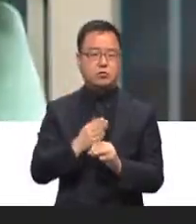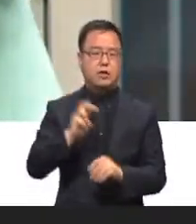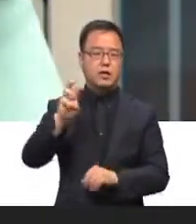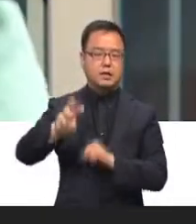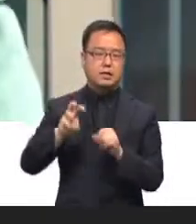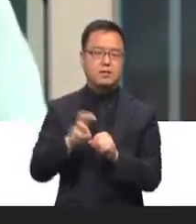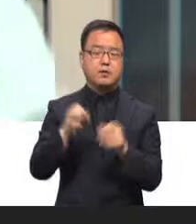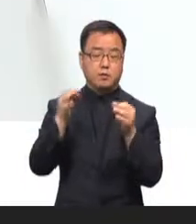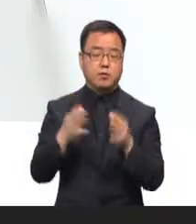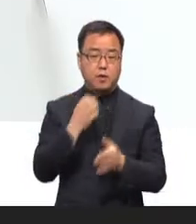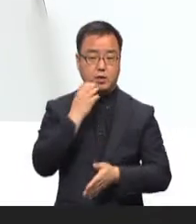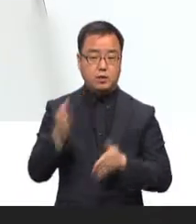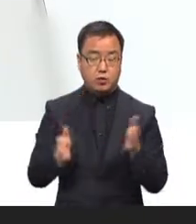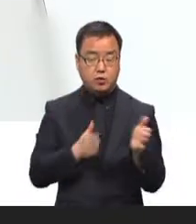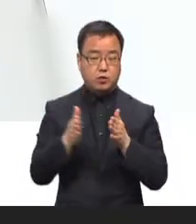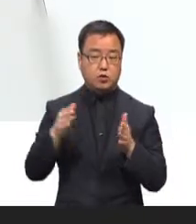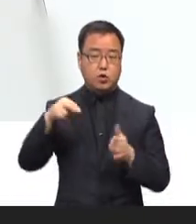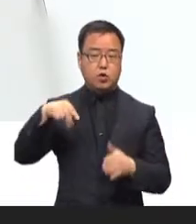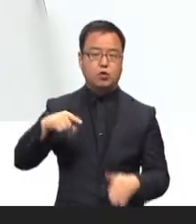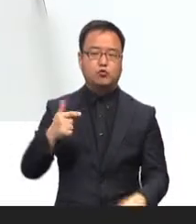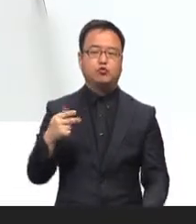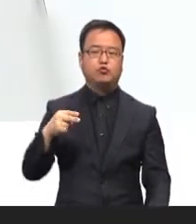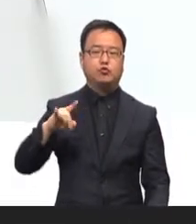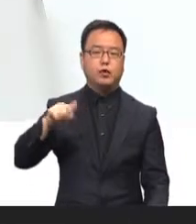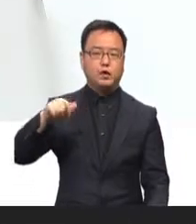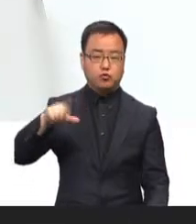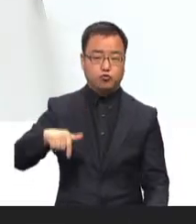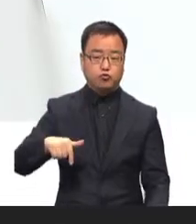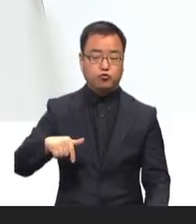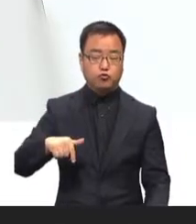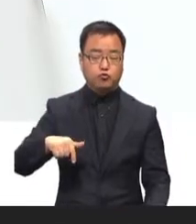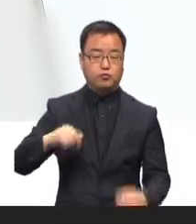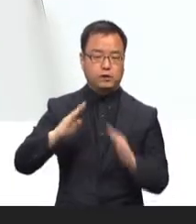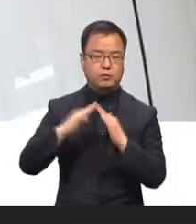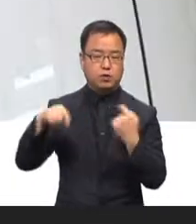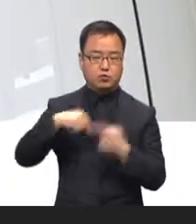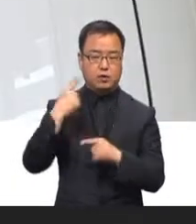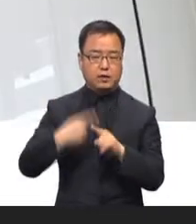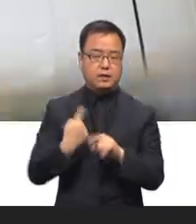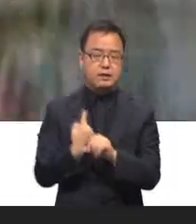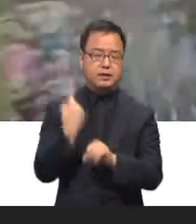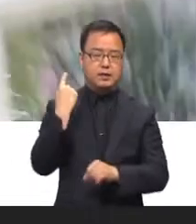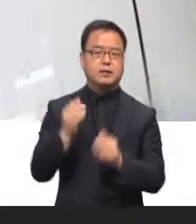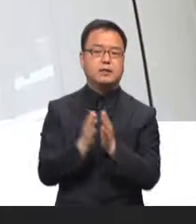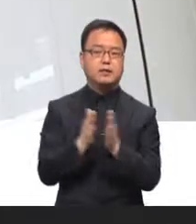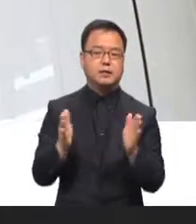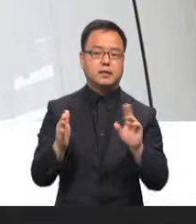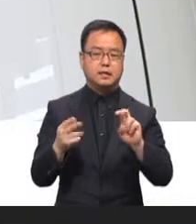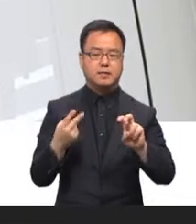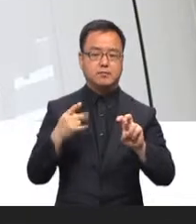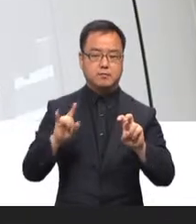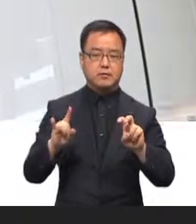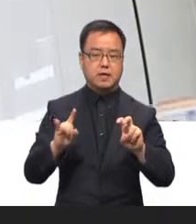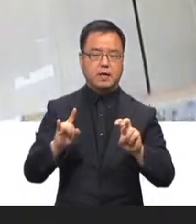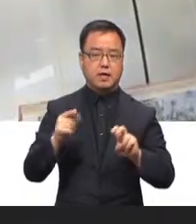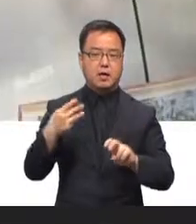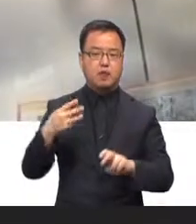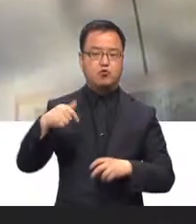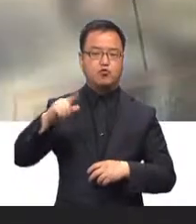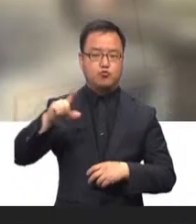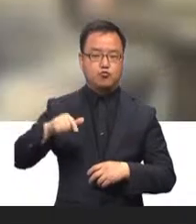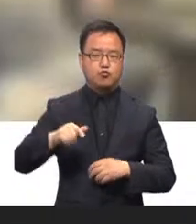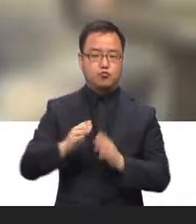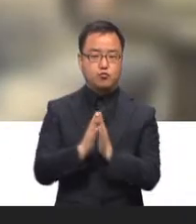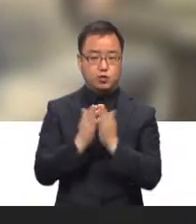했다가 작년에 이렇게 본격적으로 대비해서 그 20대 브랜드의 룩까지 도 촬영을 했다고 합니다